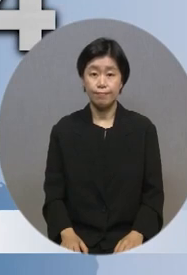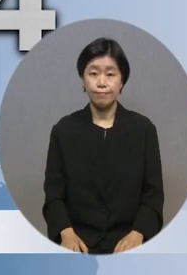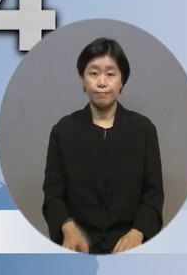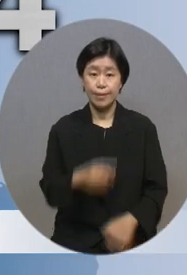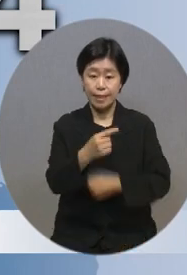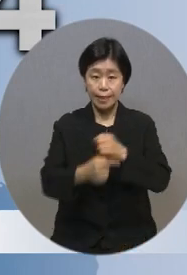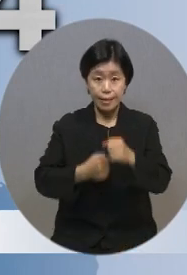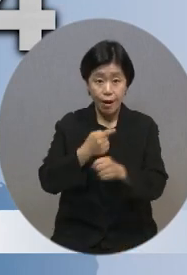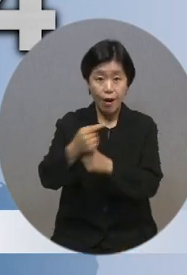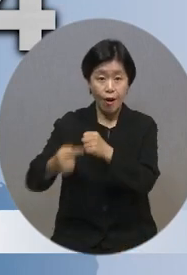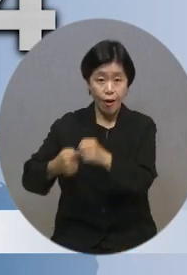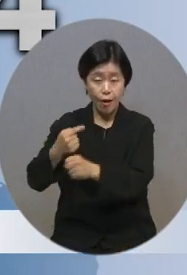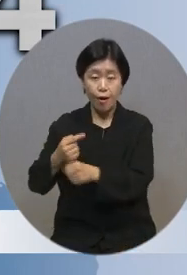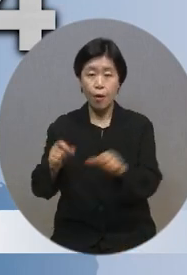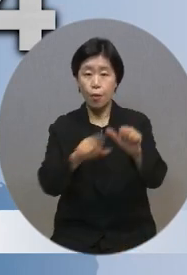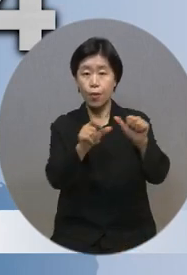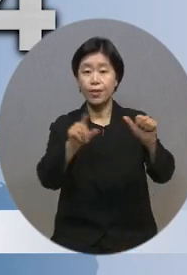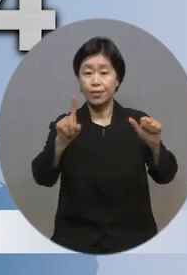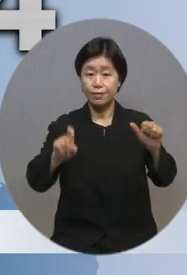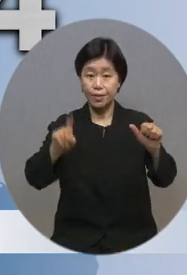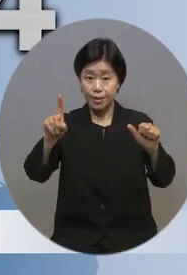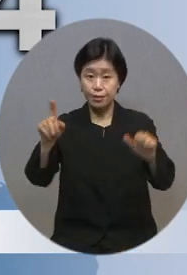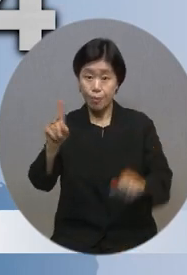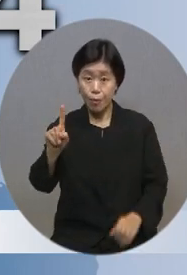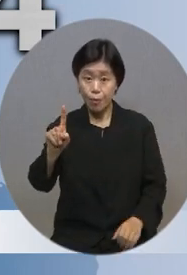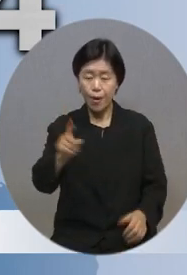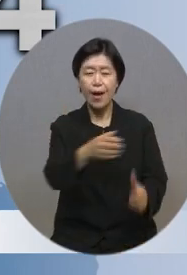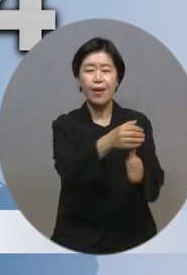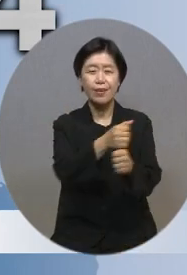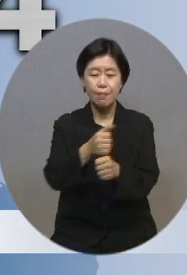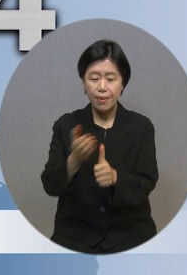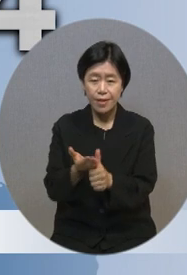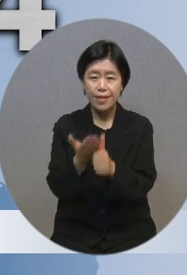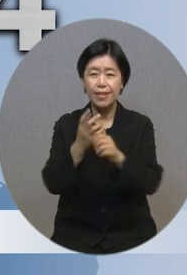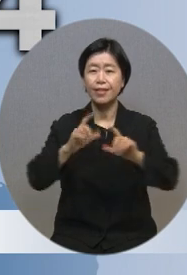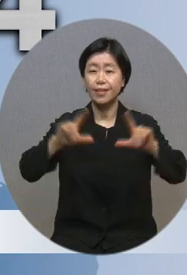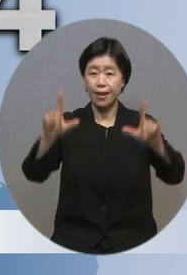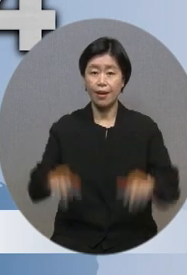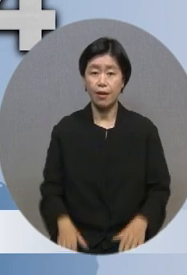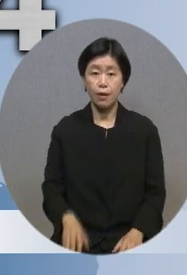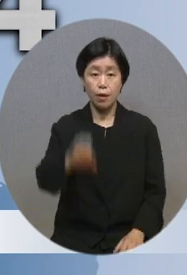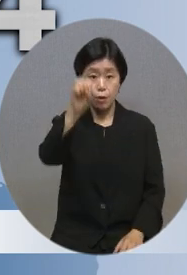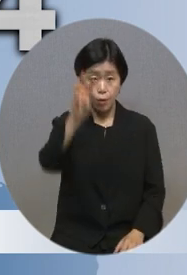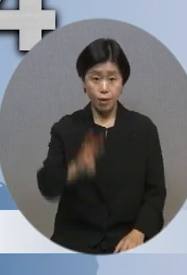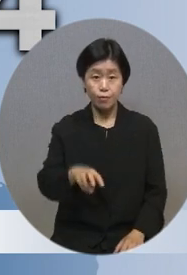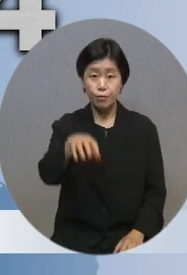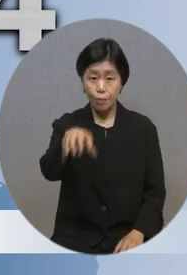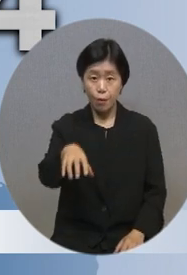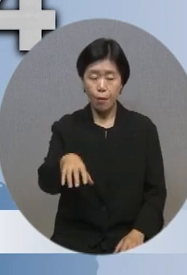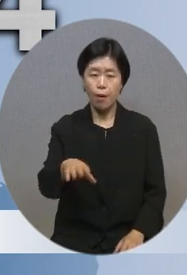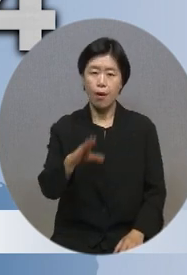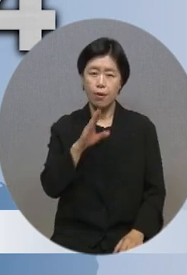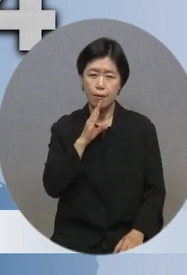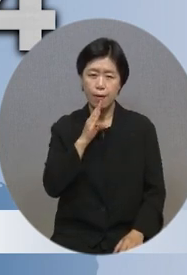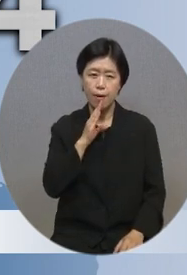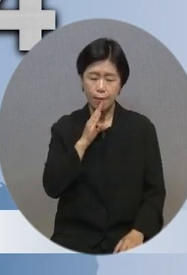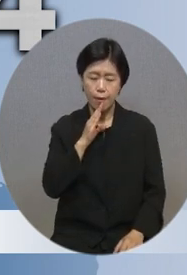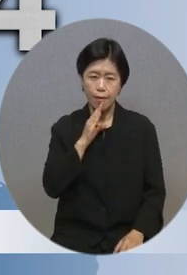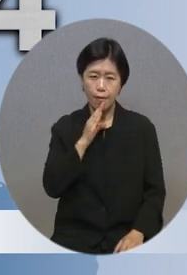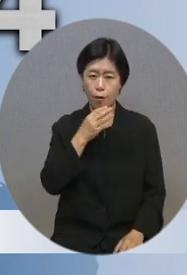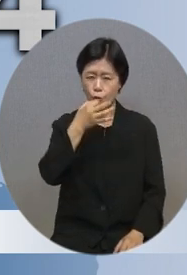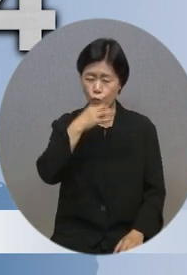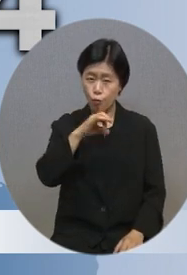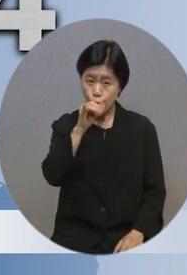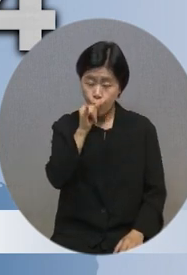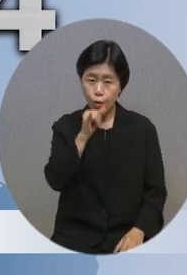매년 5월 11일은 입양의 날입니다. 광주광역시 광주 패밀리랜드에서 건강한 입양 문화의 정착과 활성화를